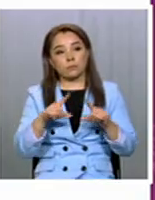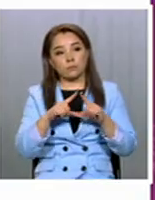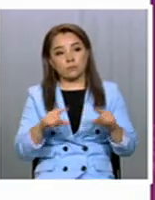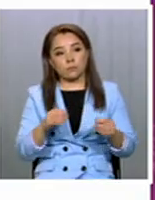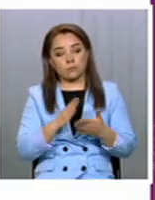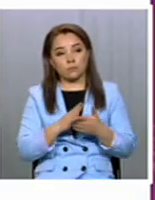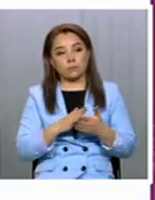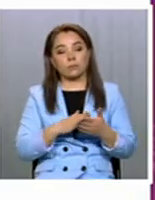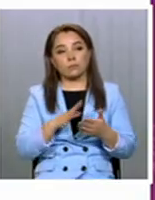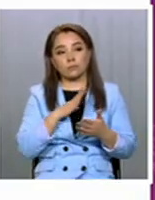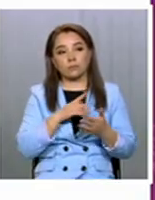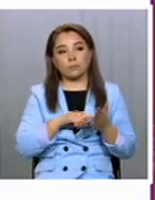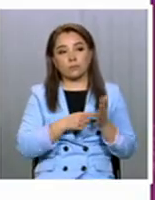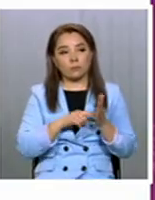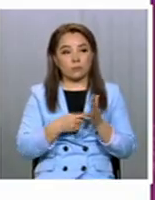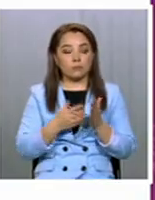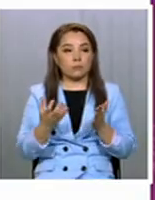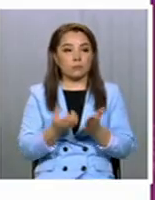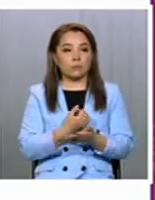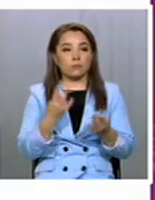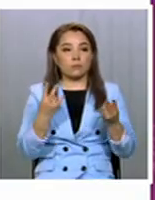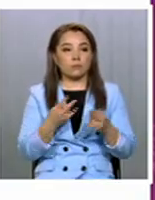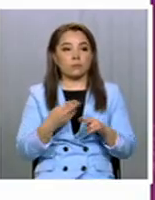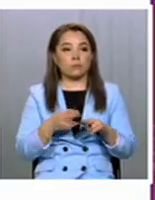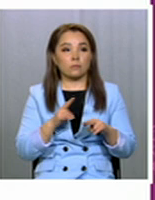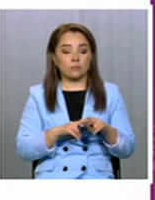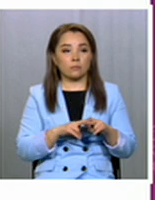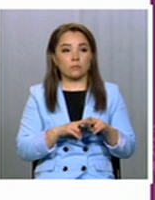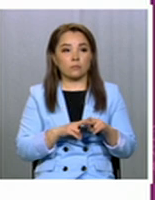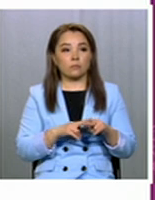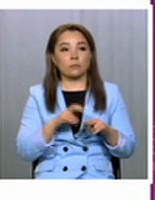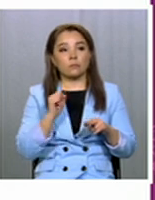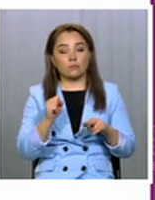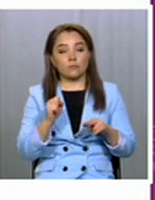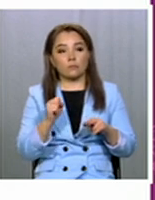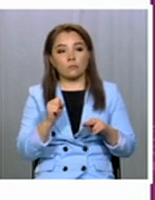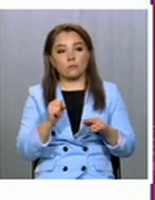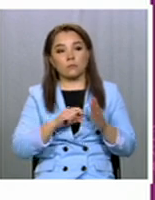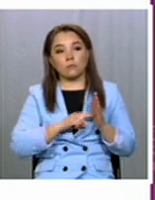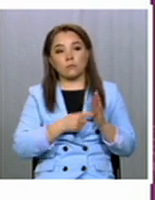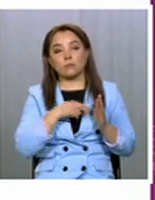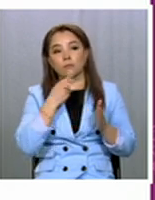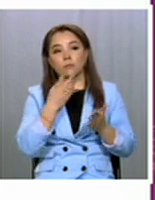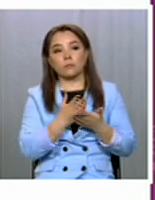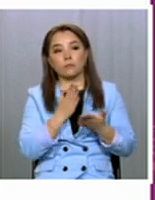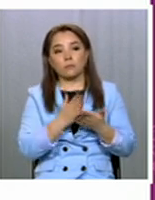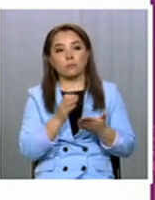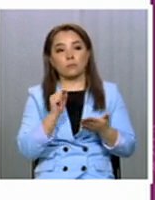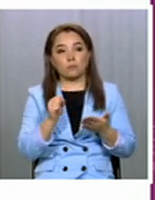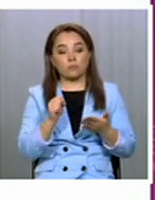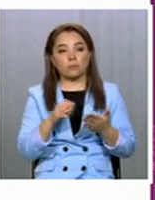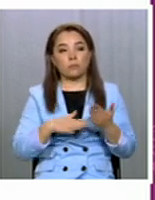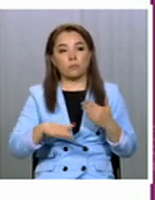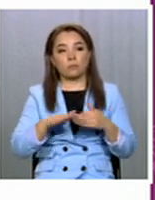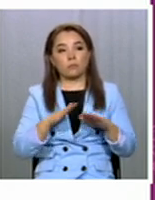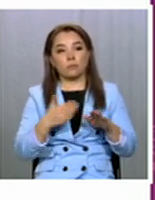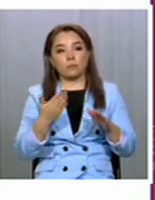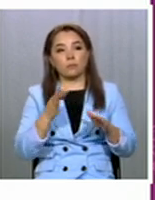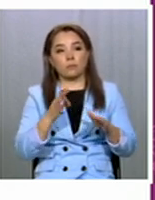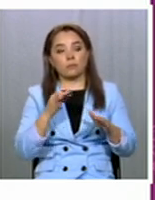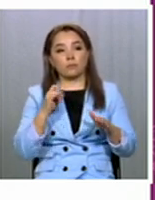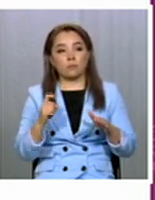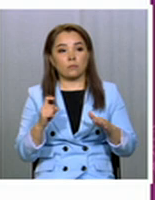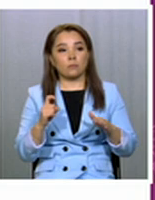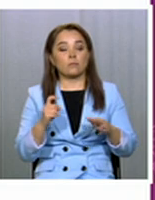төбелерінің координаттарын табу керек. Енді А төбесіне қарайық. А төбесі бізде OX осінің